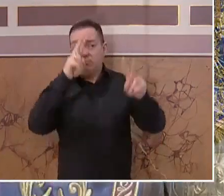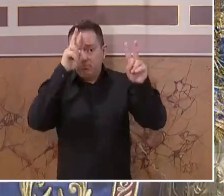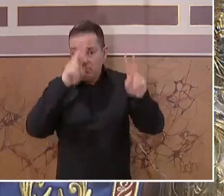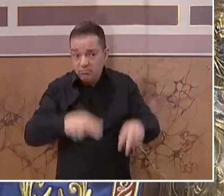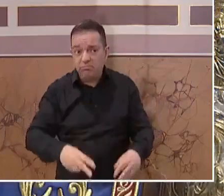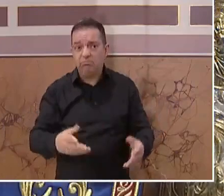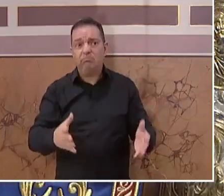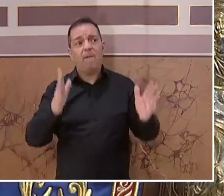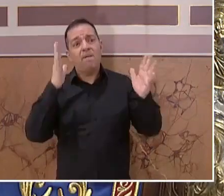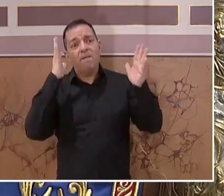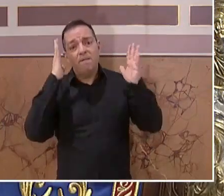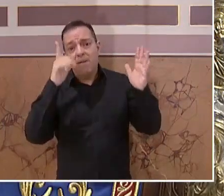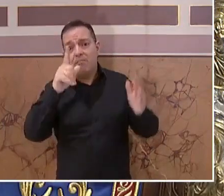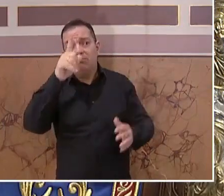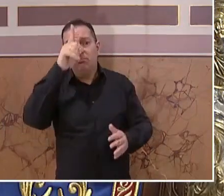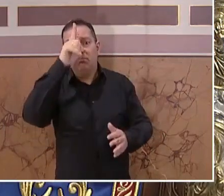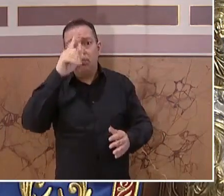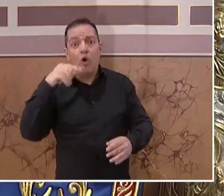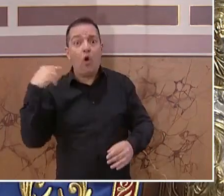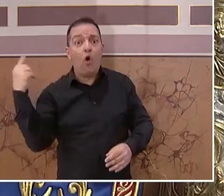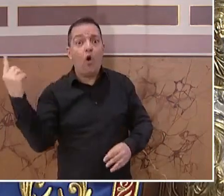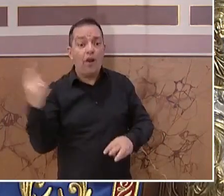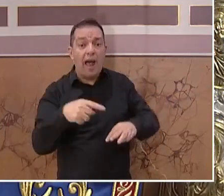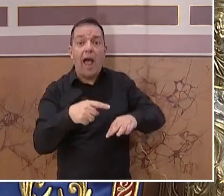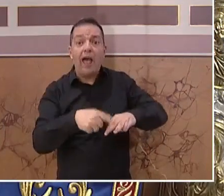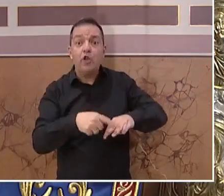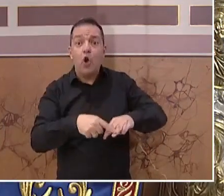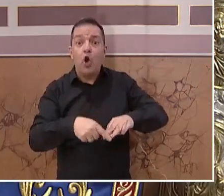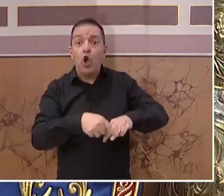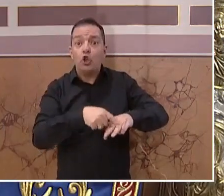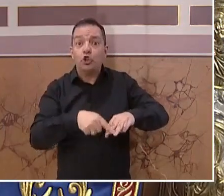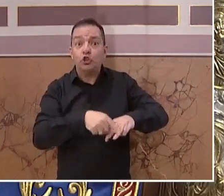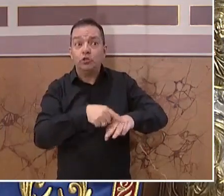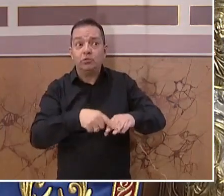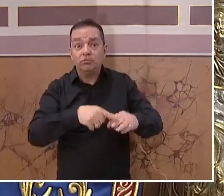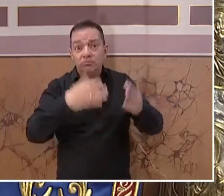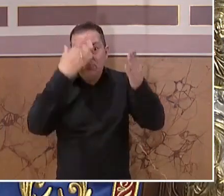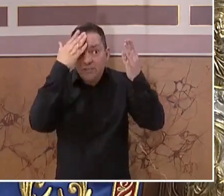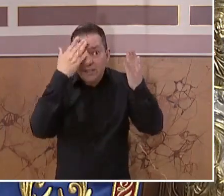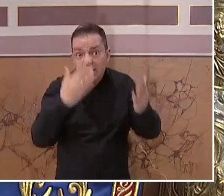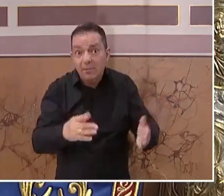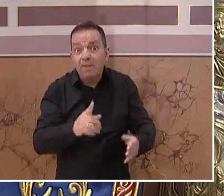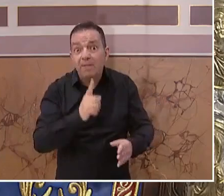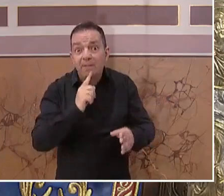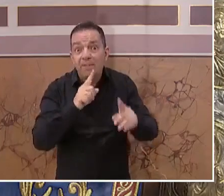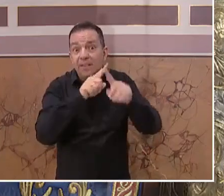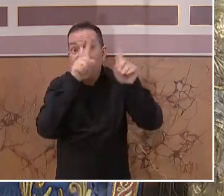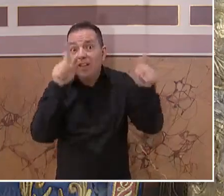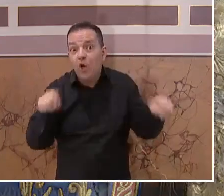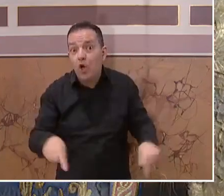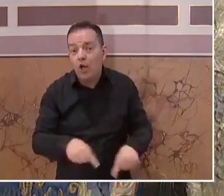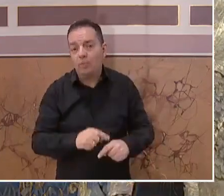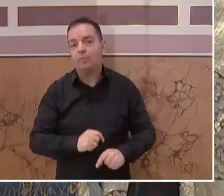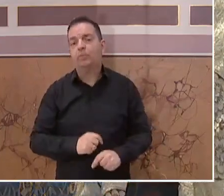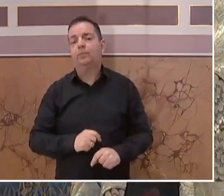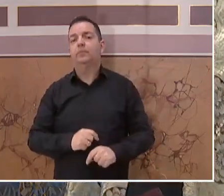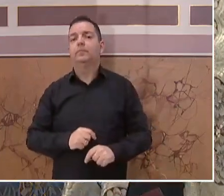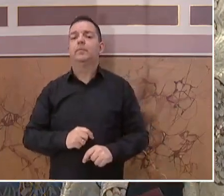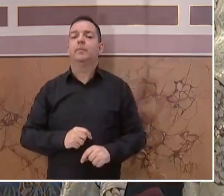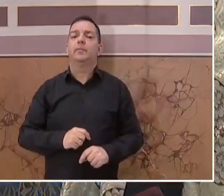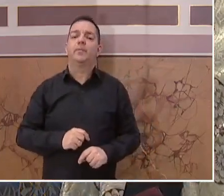την προστασία όλου του Αγίου Όρους. Εδώ απλώς υπενθυμίζουμε